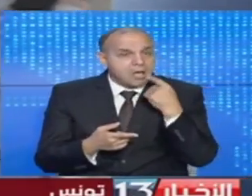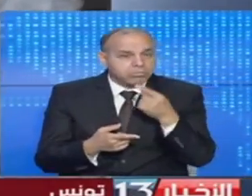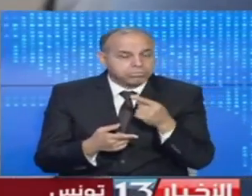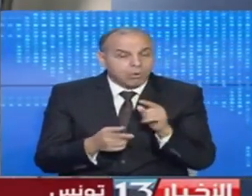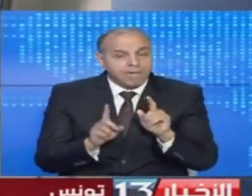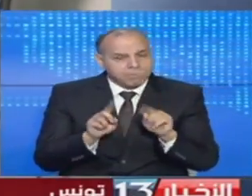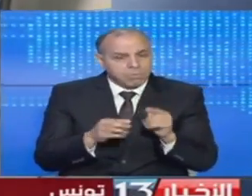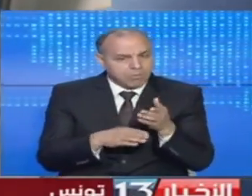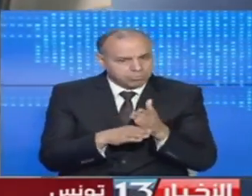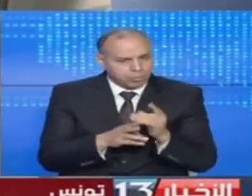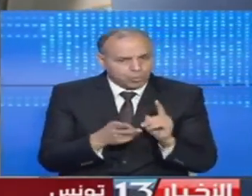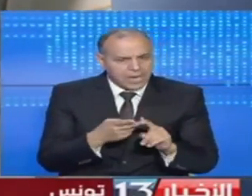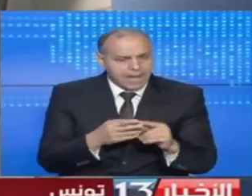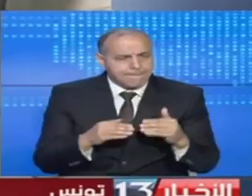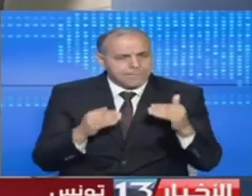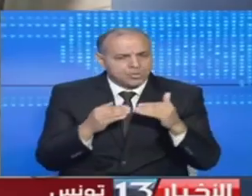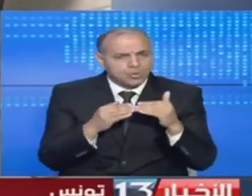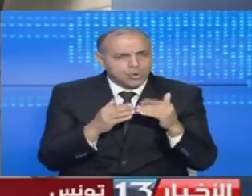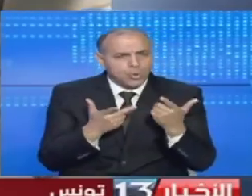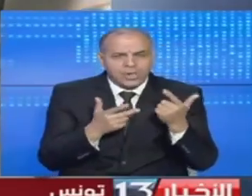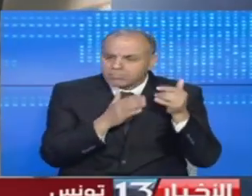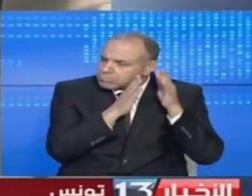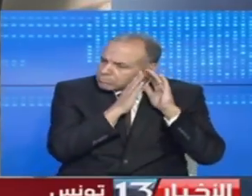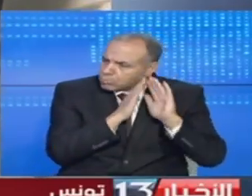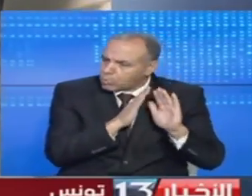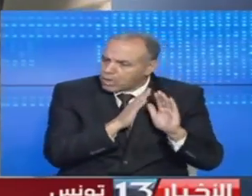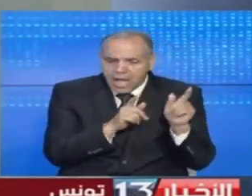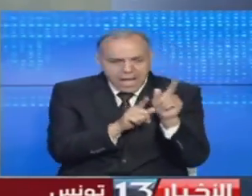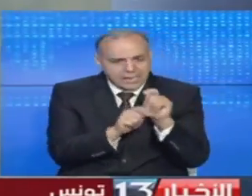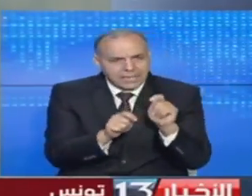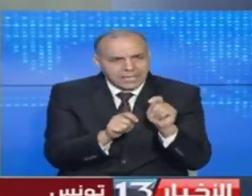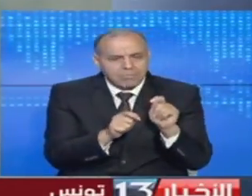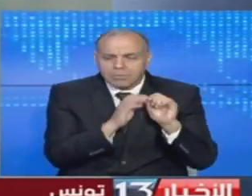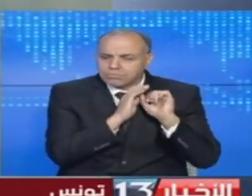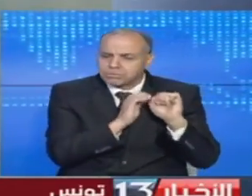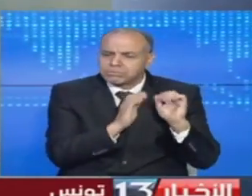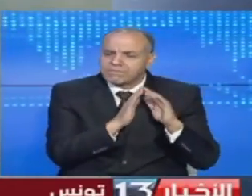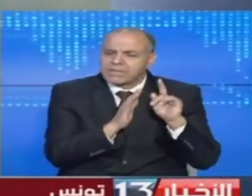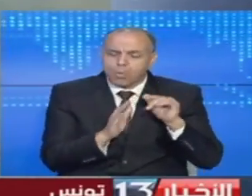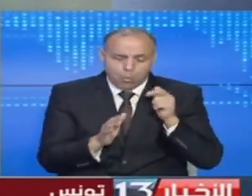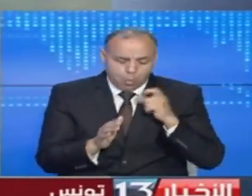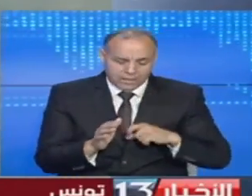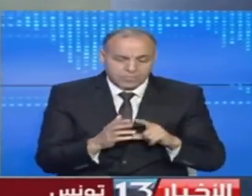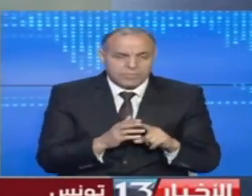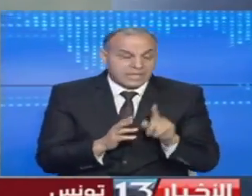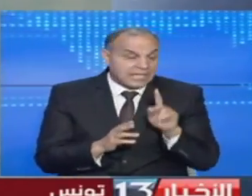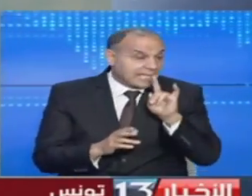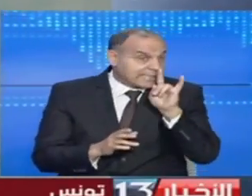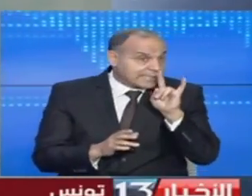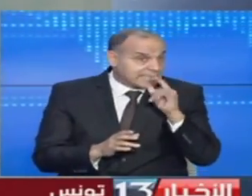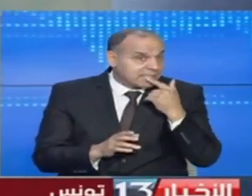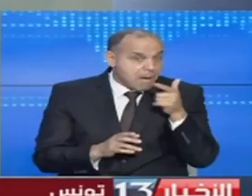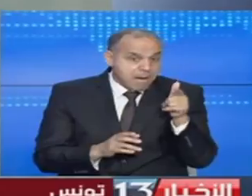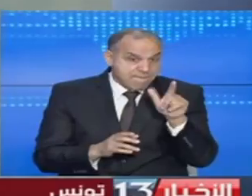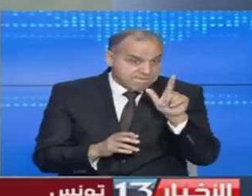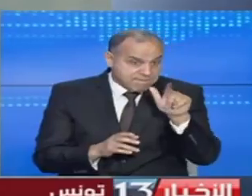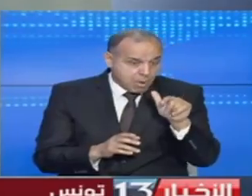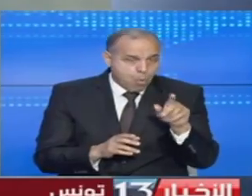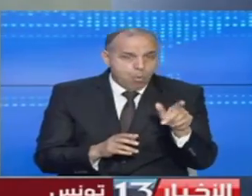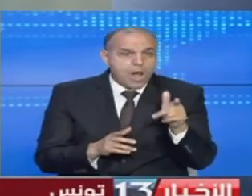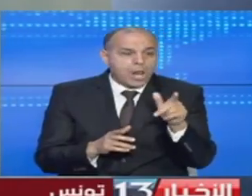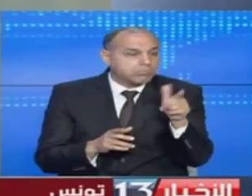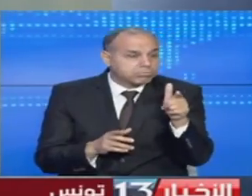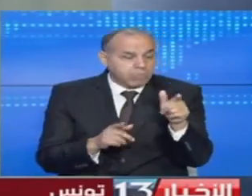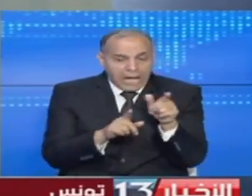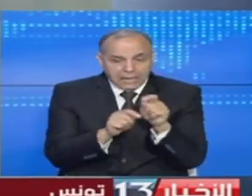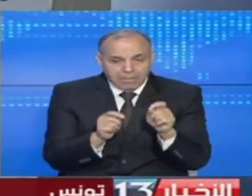الامكانيات الضروريه على مستوى مكان الاقامه احتراف الظروف الحجر الصحي الذاتي و في صوره عدم توفرها او في حال عدم